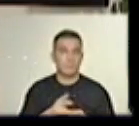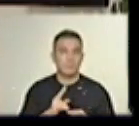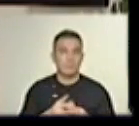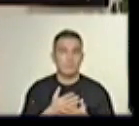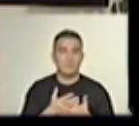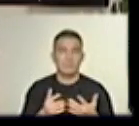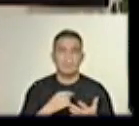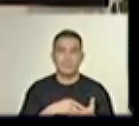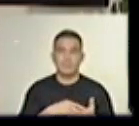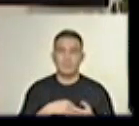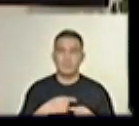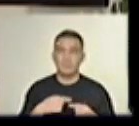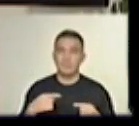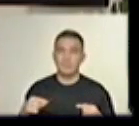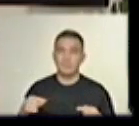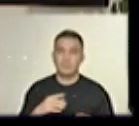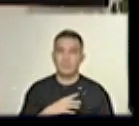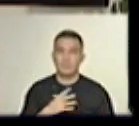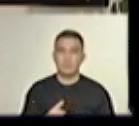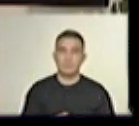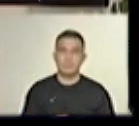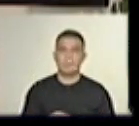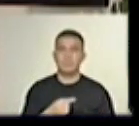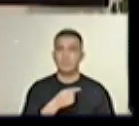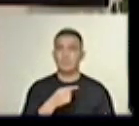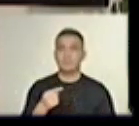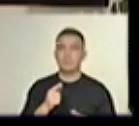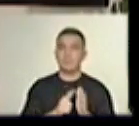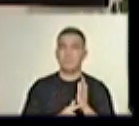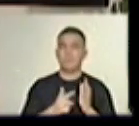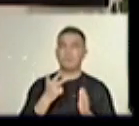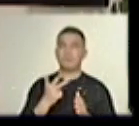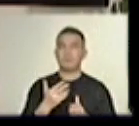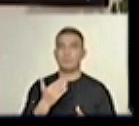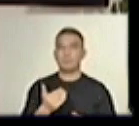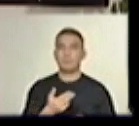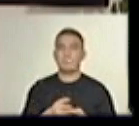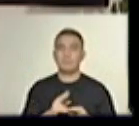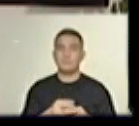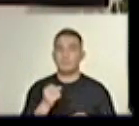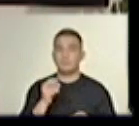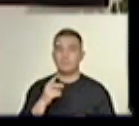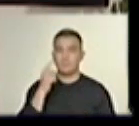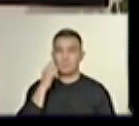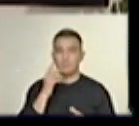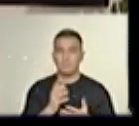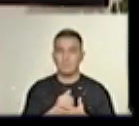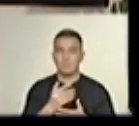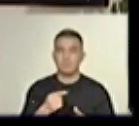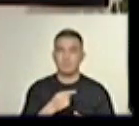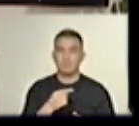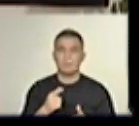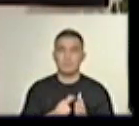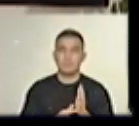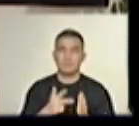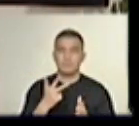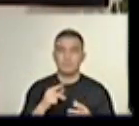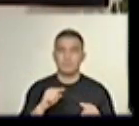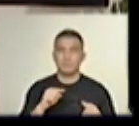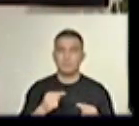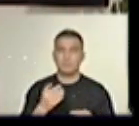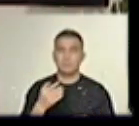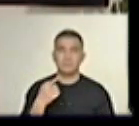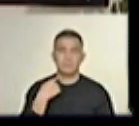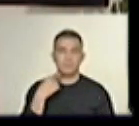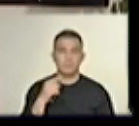bilan farq qiladi. Endi esa -73 ni qani o'zingiz topingchi, -73 ga qarama-qarshi sonni